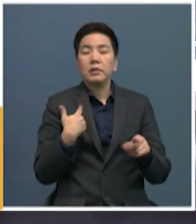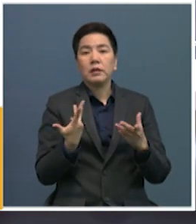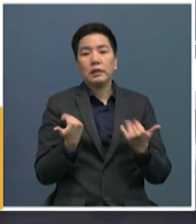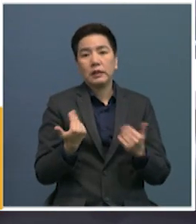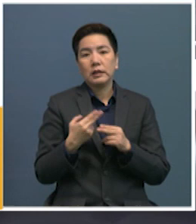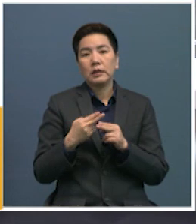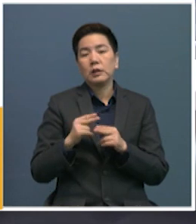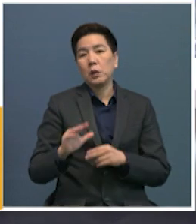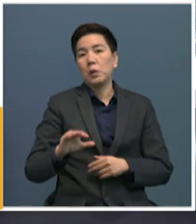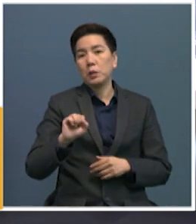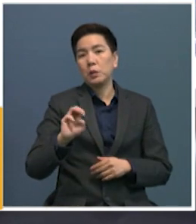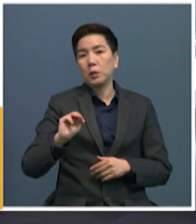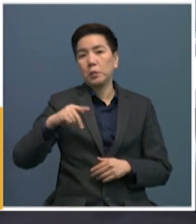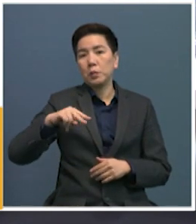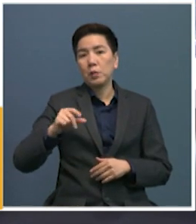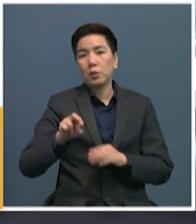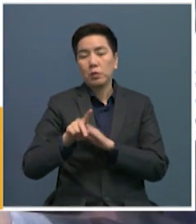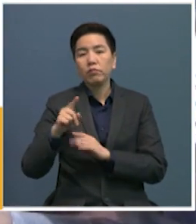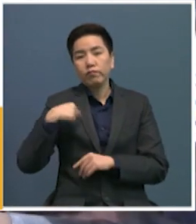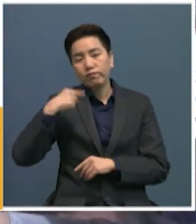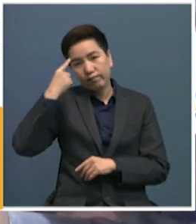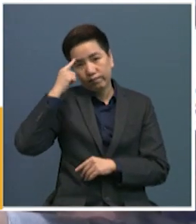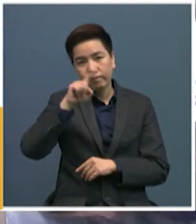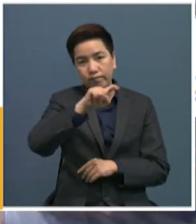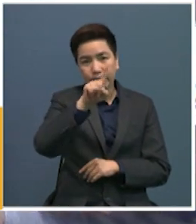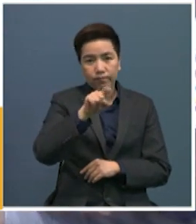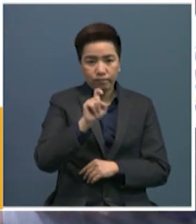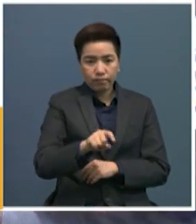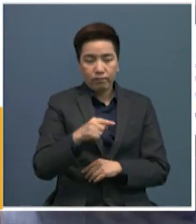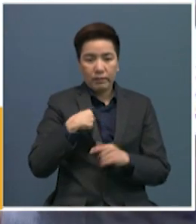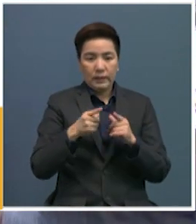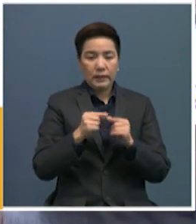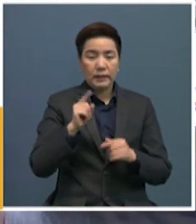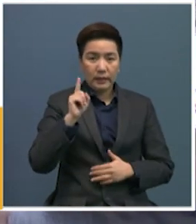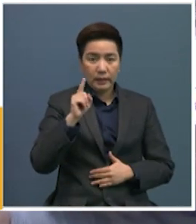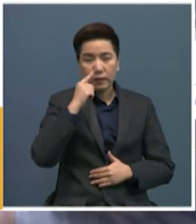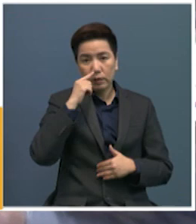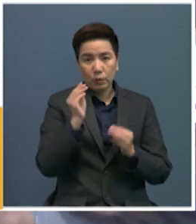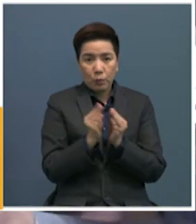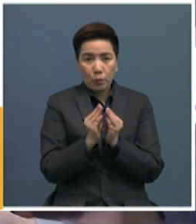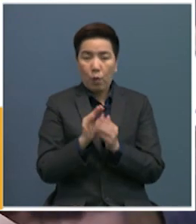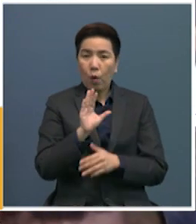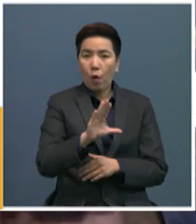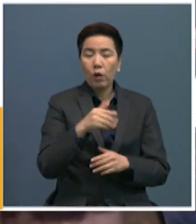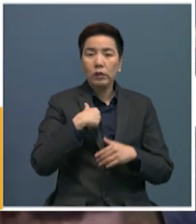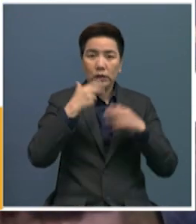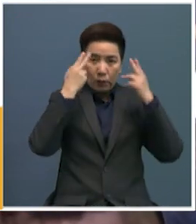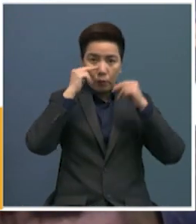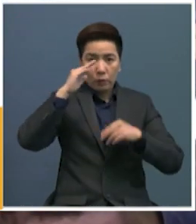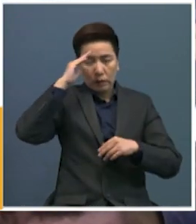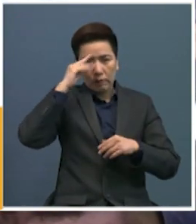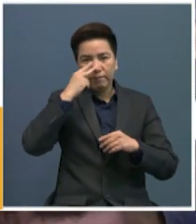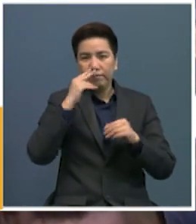สิ่งที่คุณสมพงษ์ตั้งข้อสังเกตนะคะแต่ว่าที่คุณสมพงษ์ตั้งข้อสังเกตอีกหรือนะเนี่ยก็คือคะแนนเสียงของทางพลเอกประยุทธ์เนี่ย